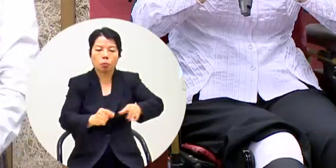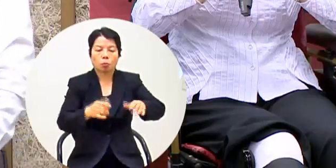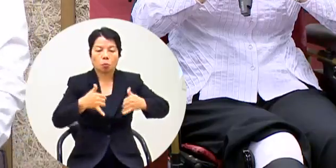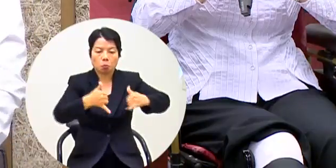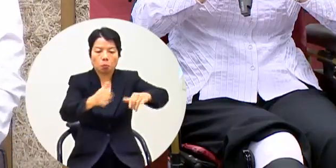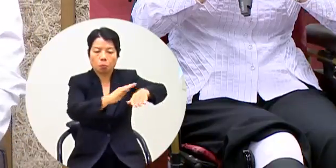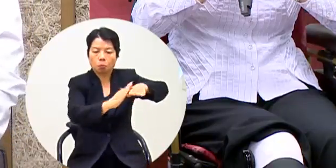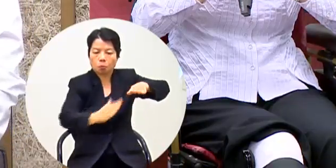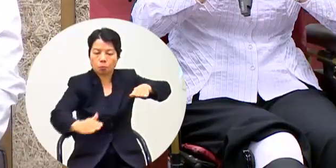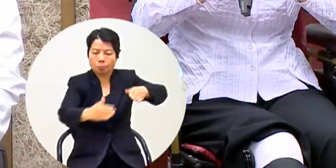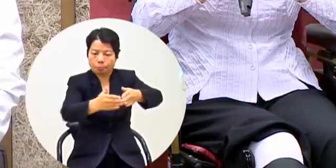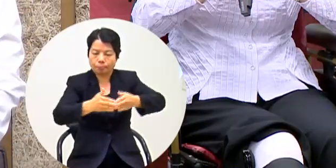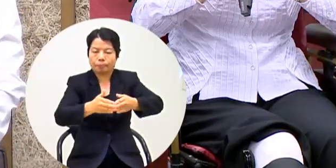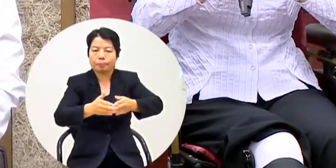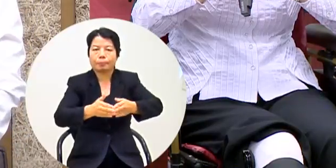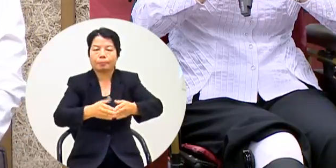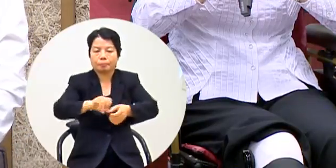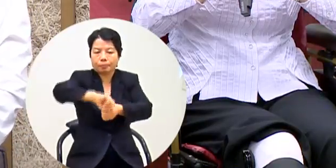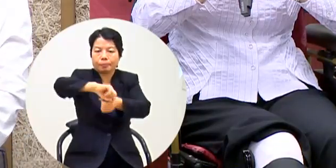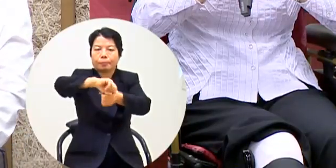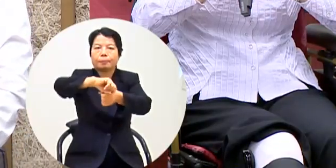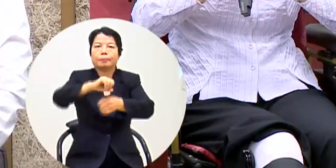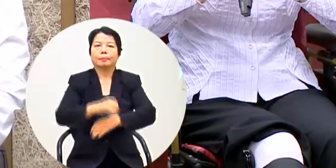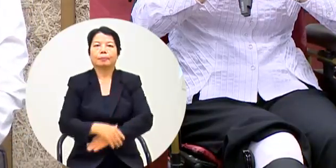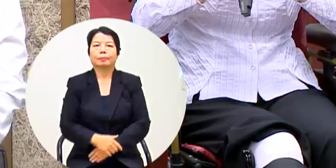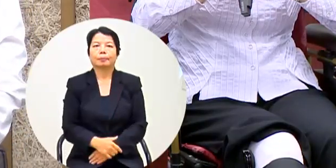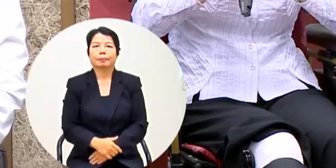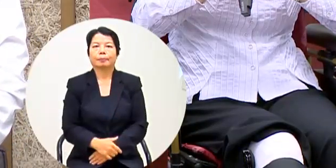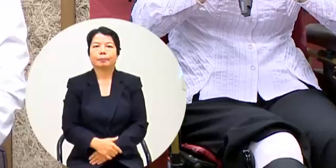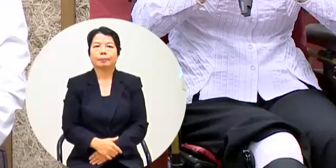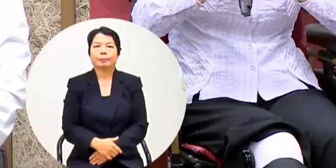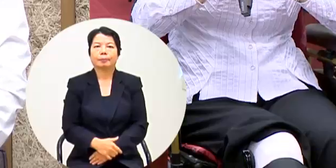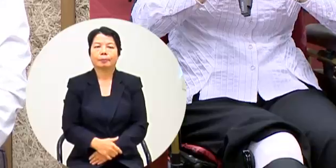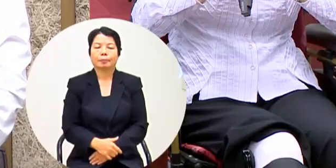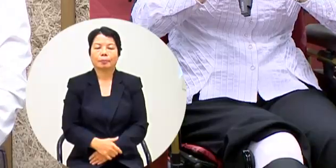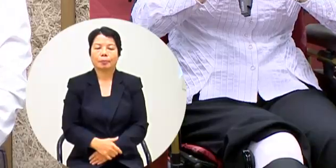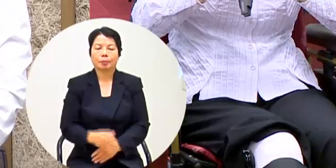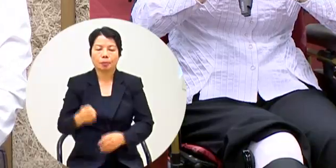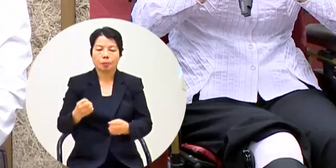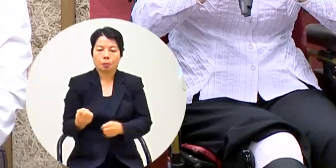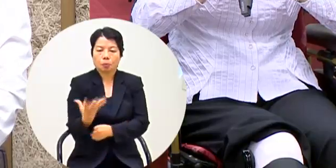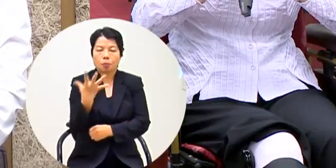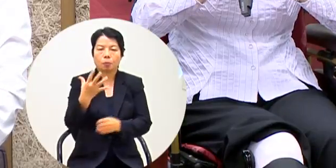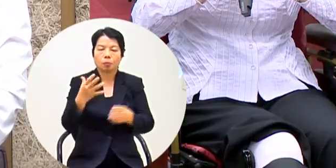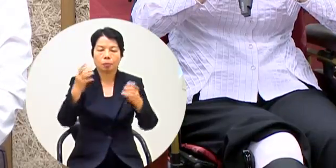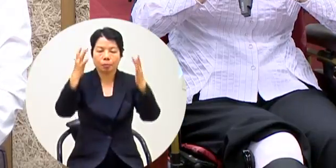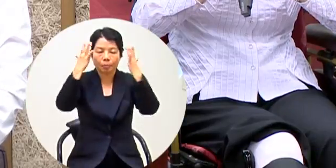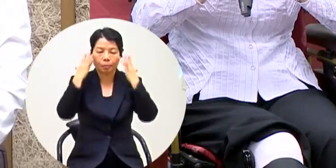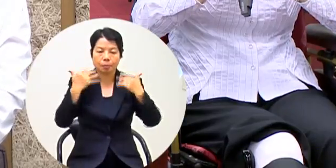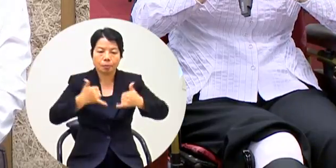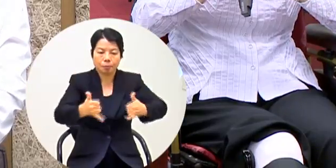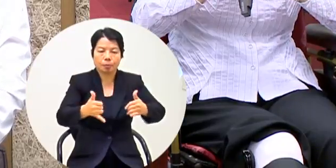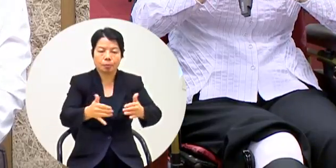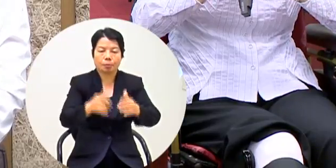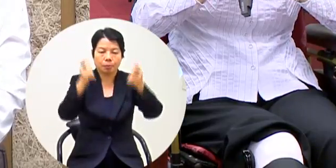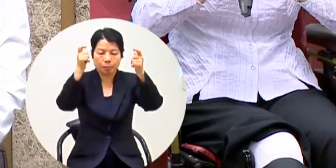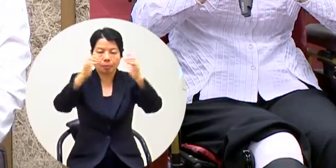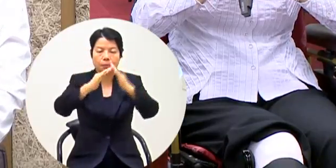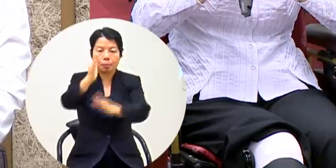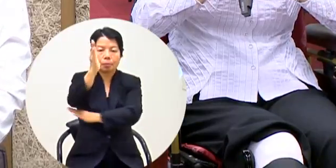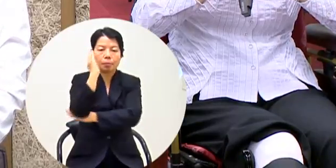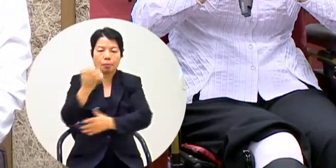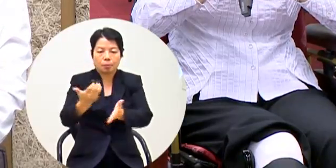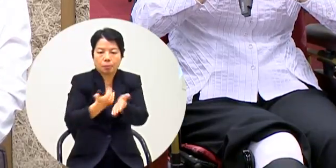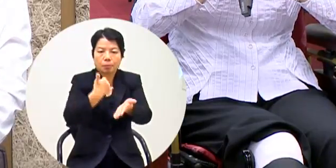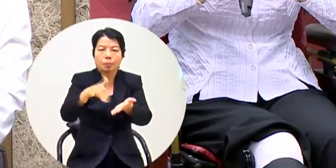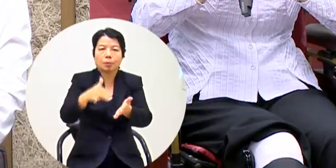跟林议员报告哈，整个华夏路我们是除了市府的预算之外，我们也争取到前瞻计划，所以整